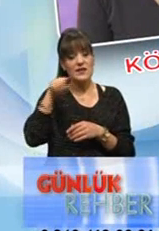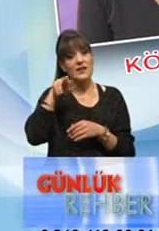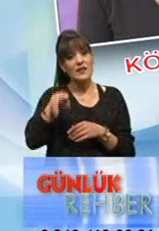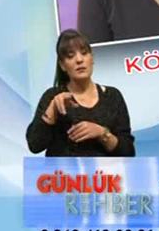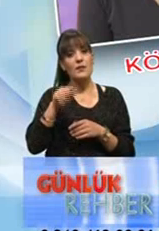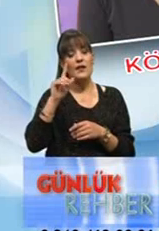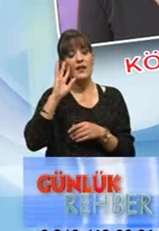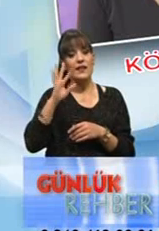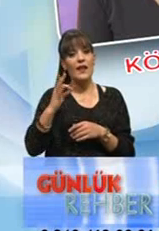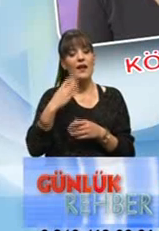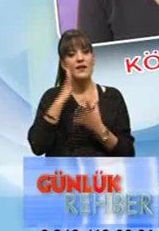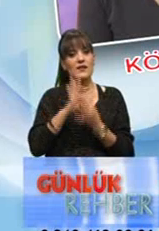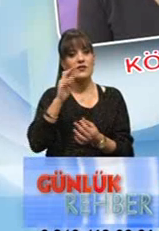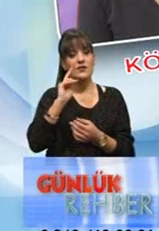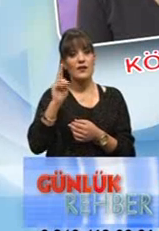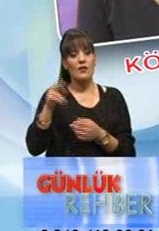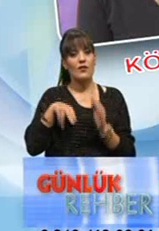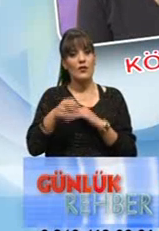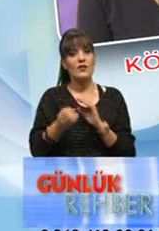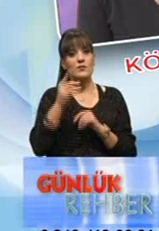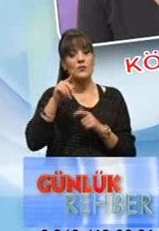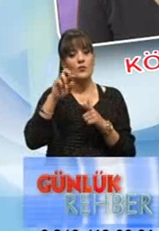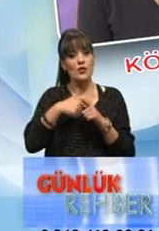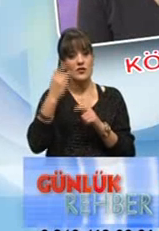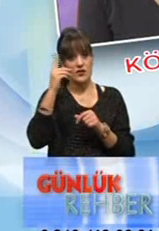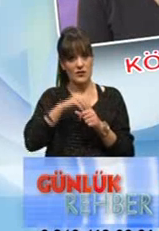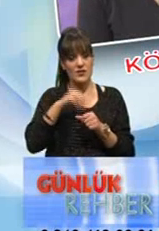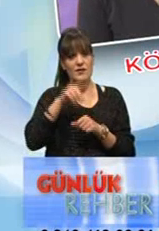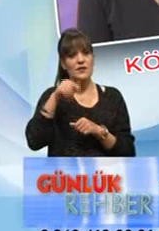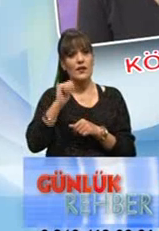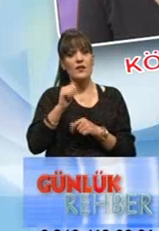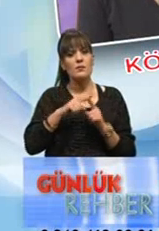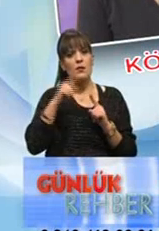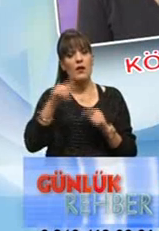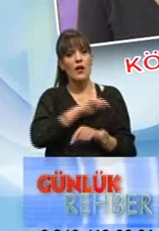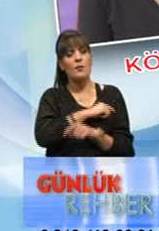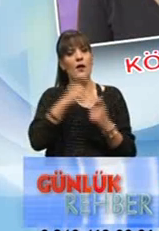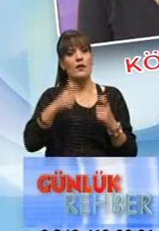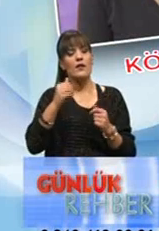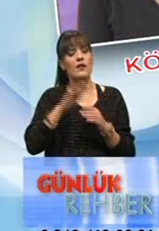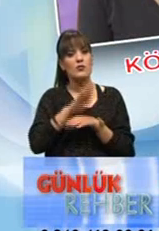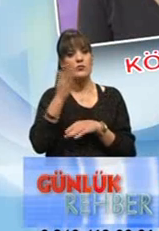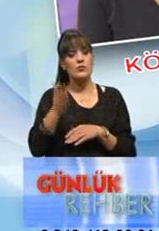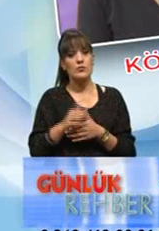gibi değerli pek çok kişi tarafından yola çıkılmış bu proje için. Siz ne zamandan beri Almanya'dasınız?